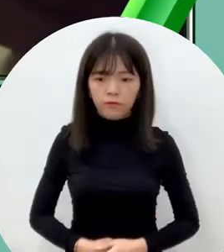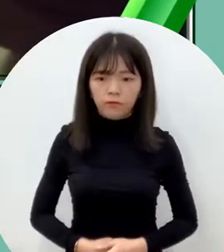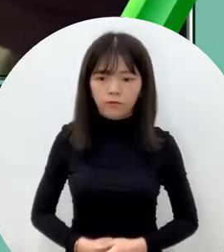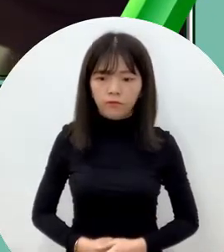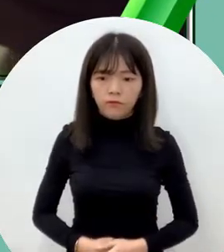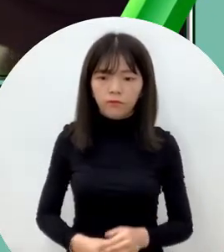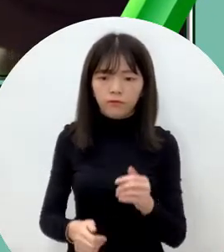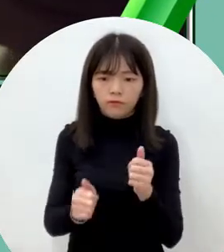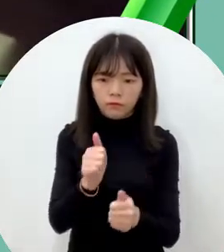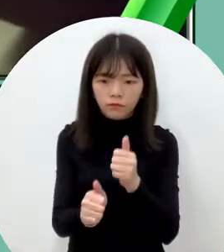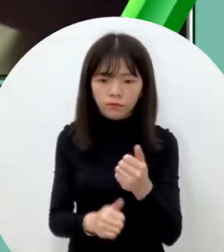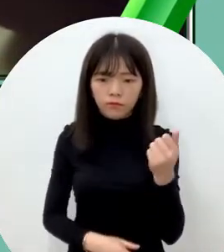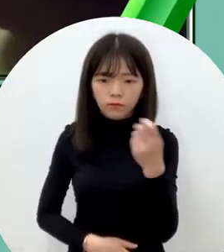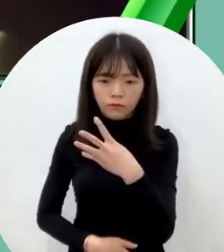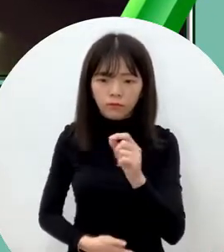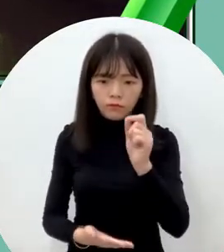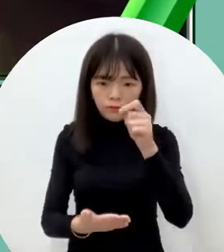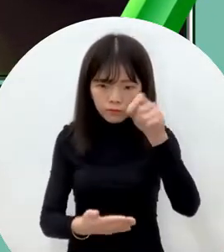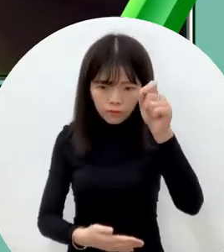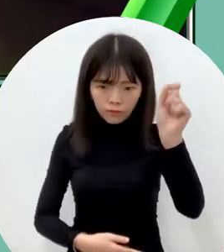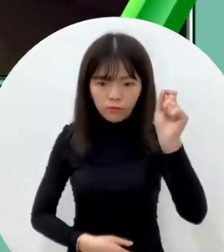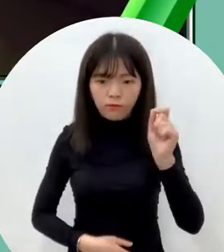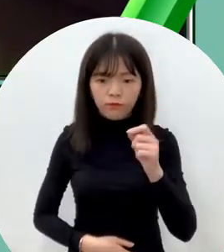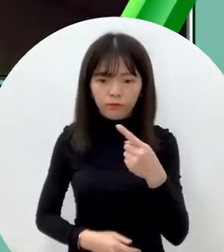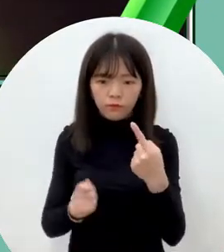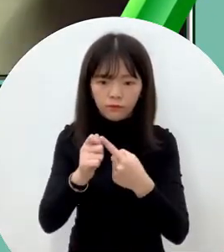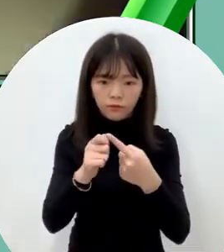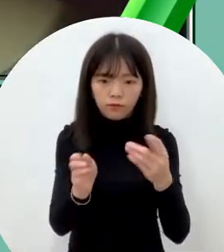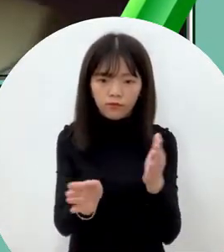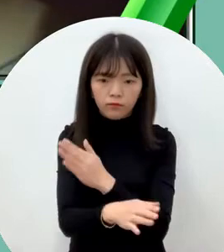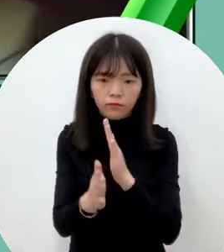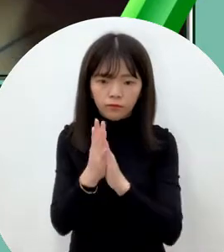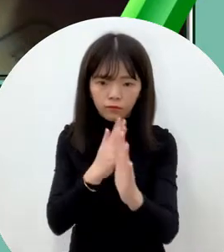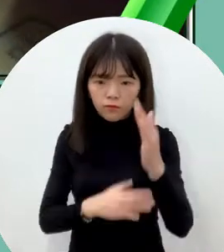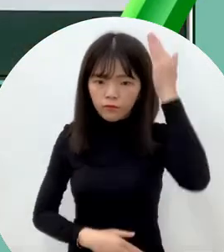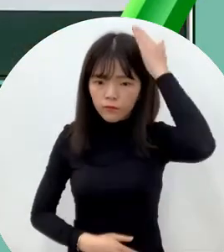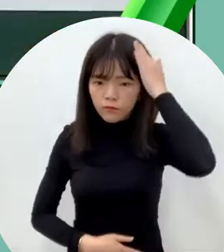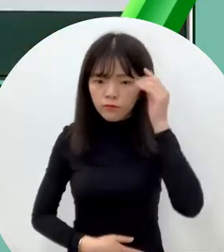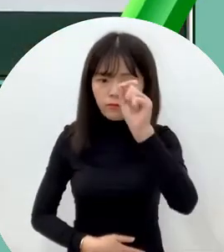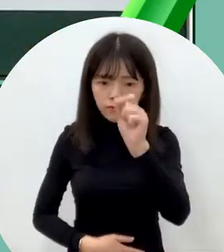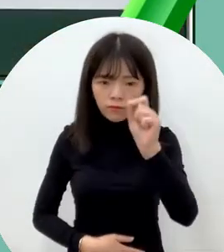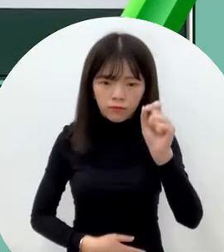수험번호 표기란은 첫째 칸부터 차례로 진하게 표기해야 합니다.